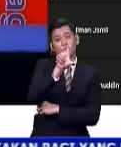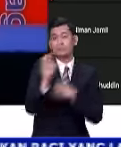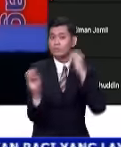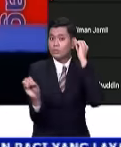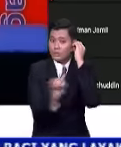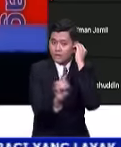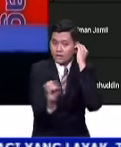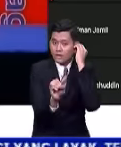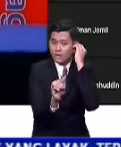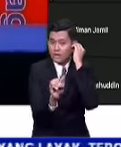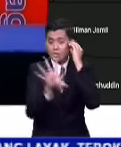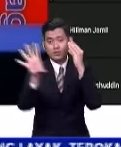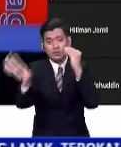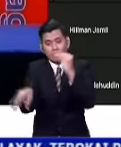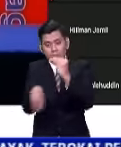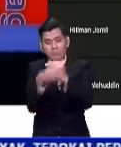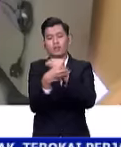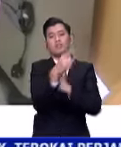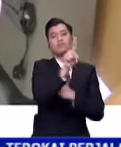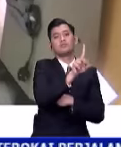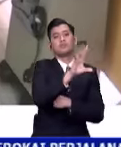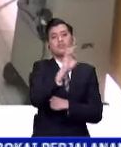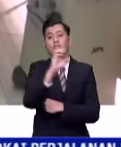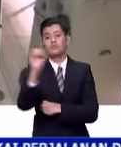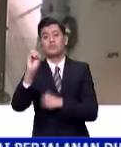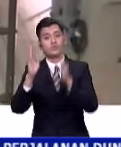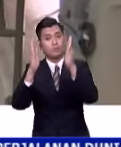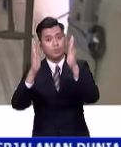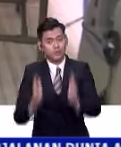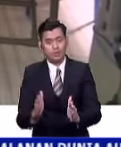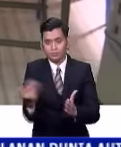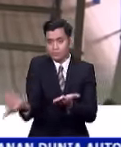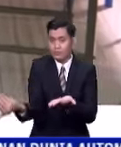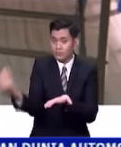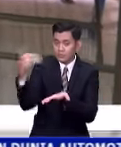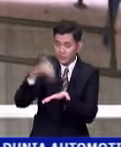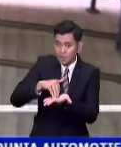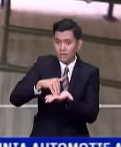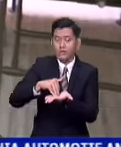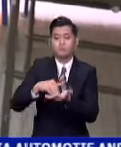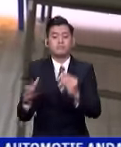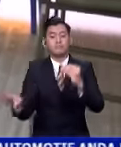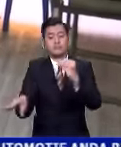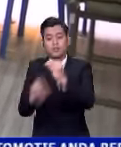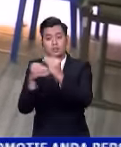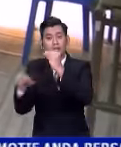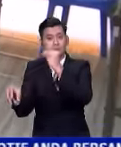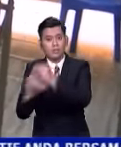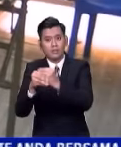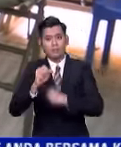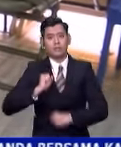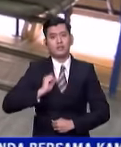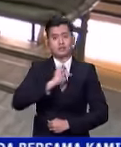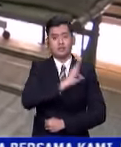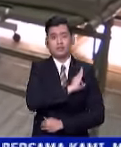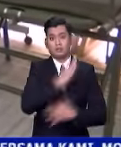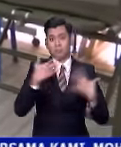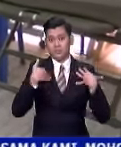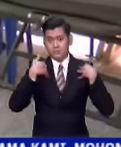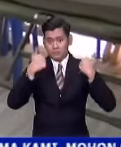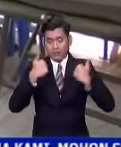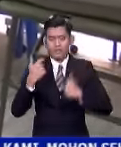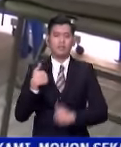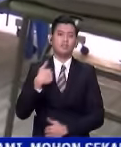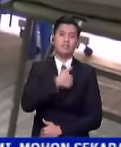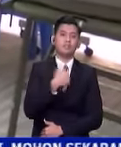100 paramedik. Dengan penambahan kakitangan itu, ia akan dapat membina